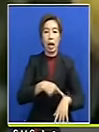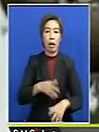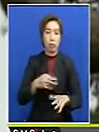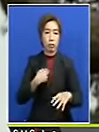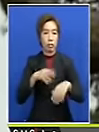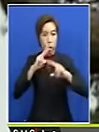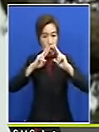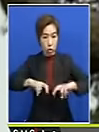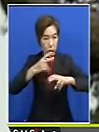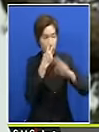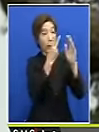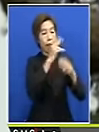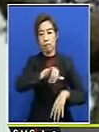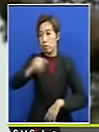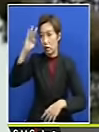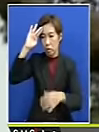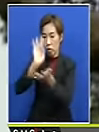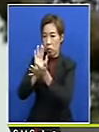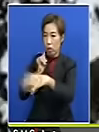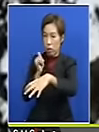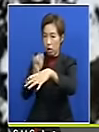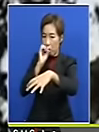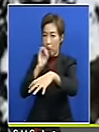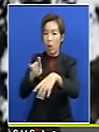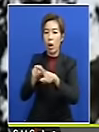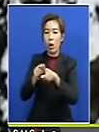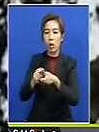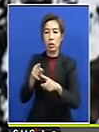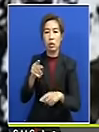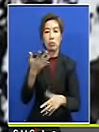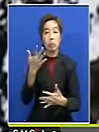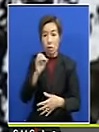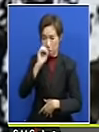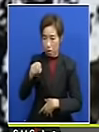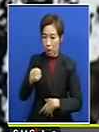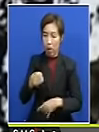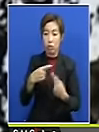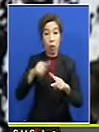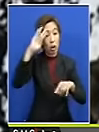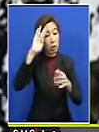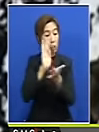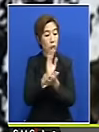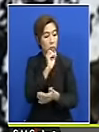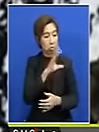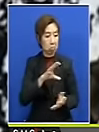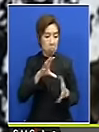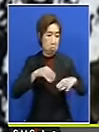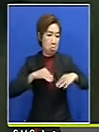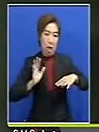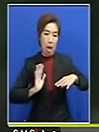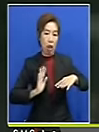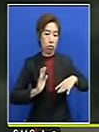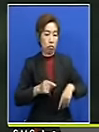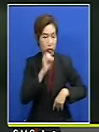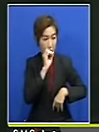แจ้งความนะครับเพื่อลงบันทึกประจำวันที่สภ.ปาเจาะนะครับแต่ปรากฏว่าทางเจ้าหน้าที่ตำรวจเองไม่รับแจ้งความ